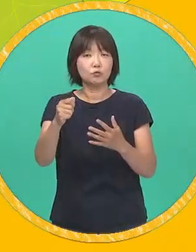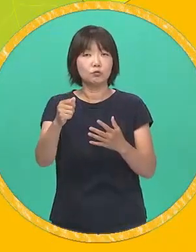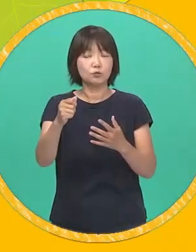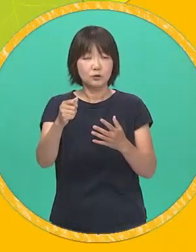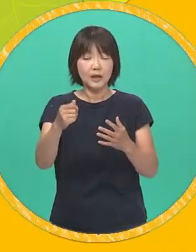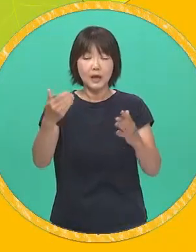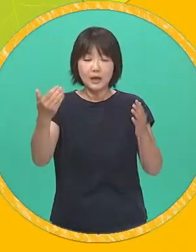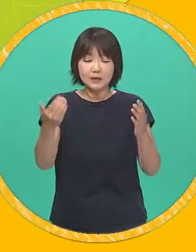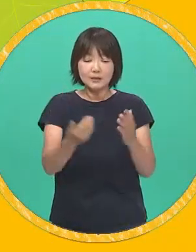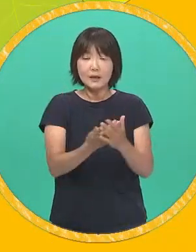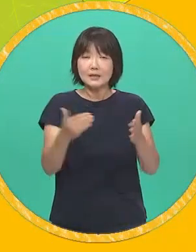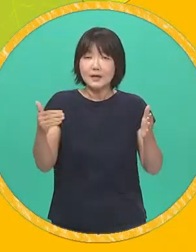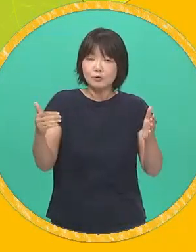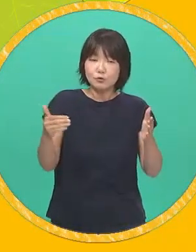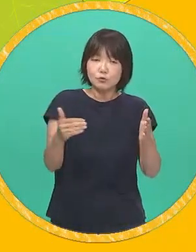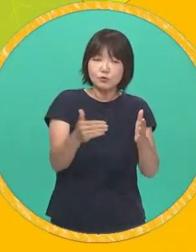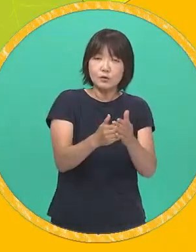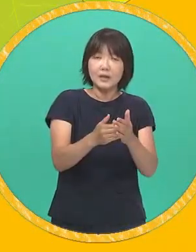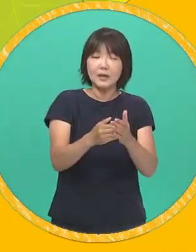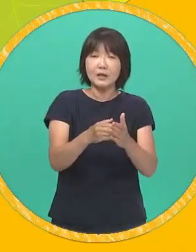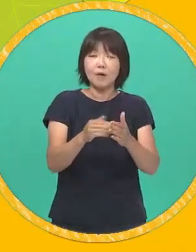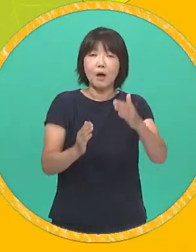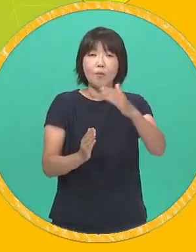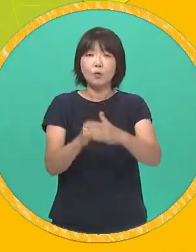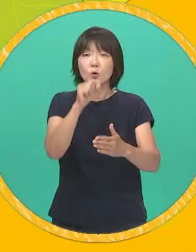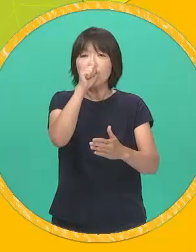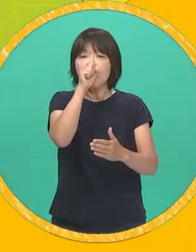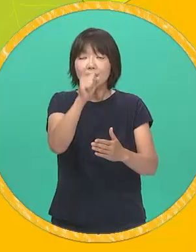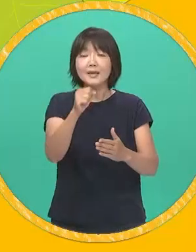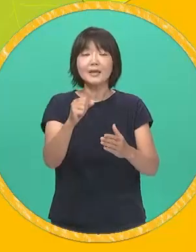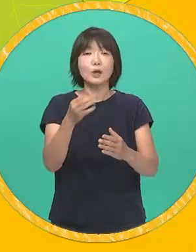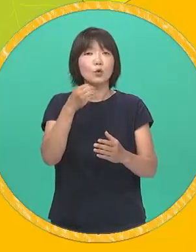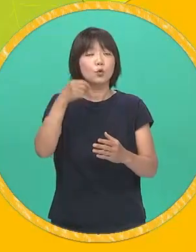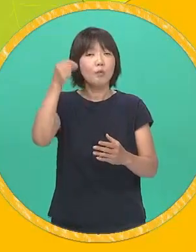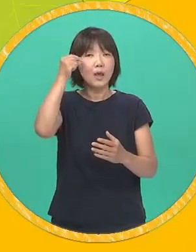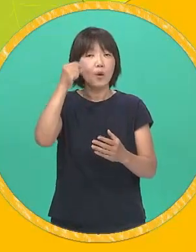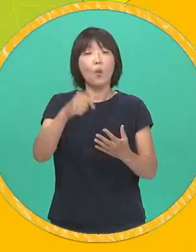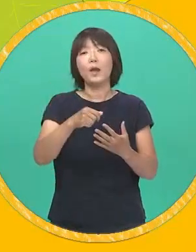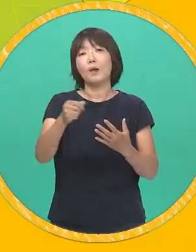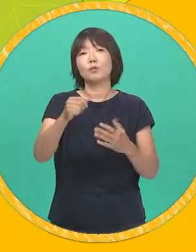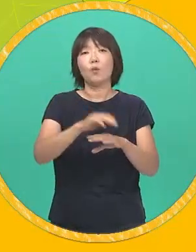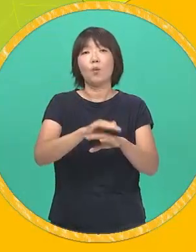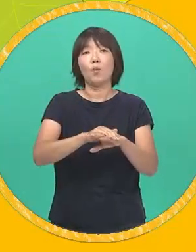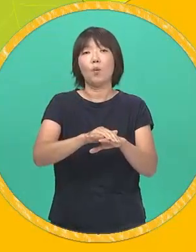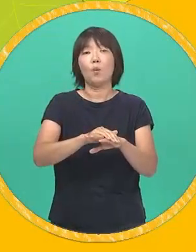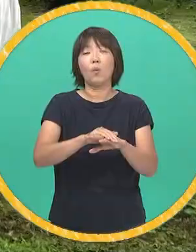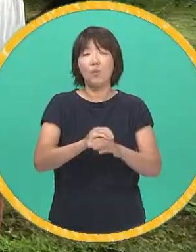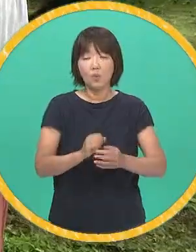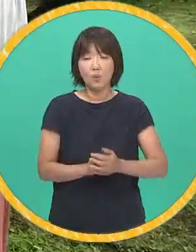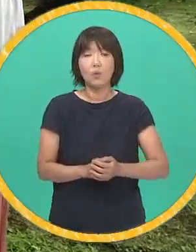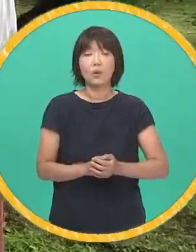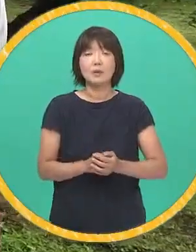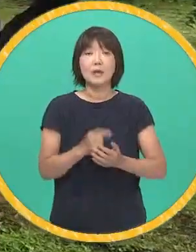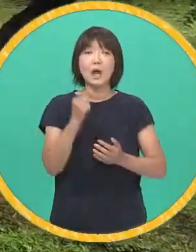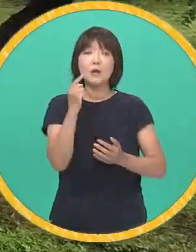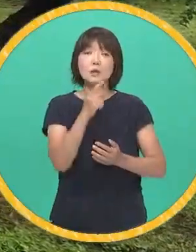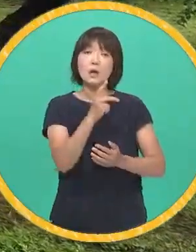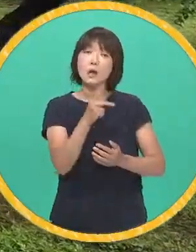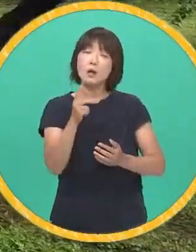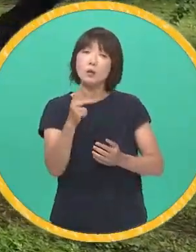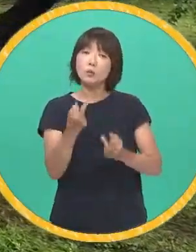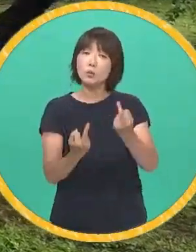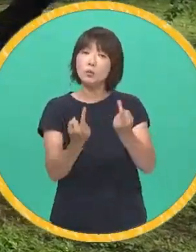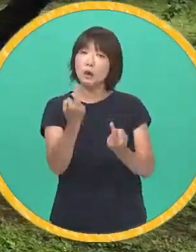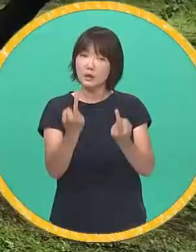て最後の残った一番優秀なものを品種として選んだという形になっていますパウじゃぁ後白壁の兄弟みたいな